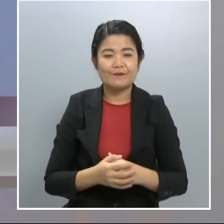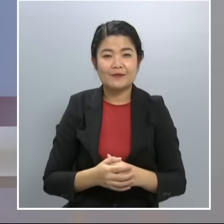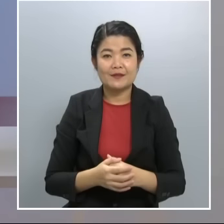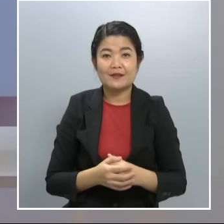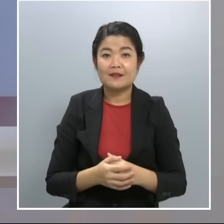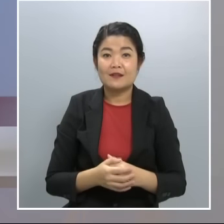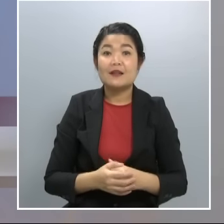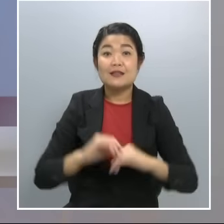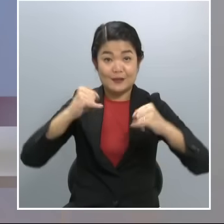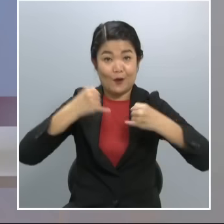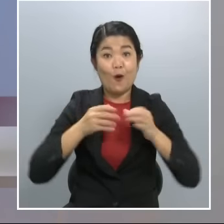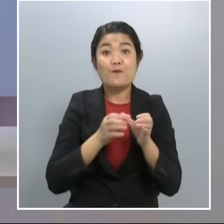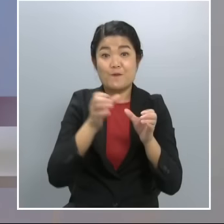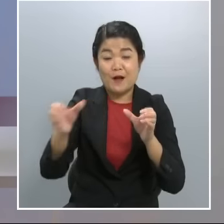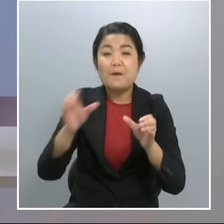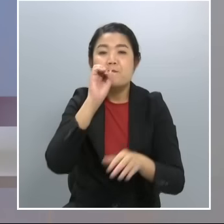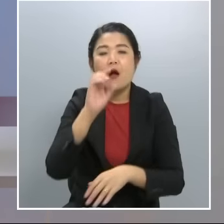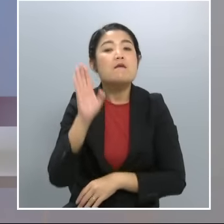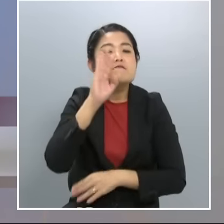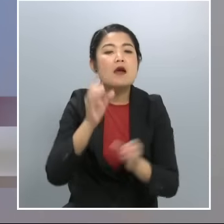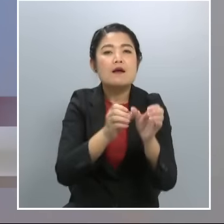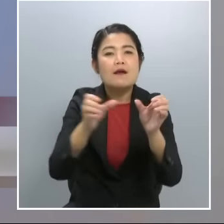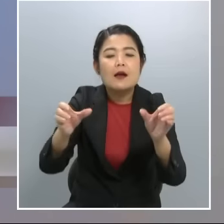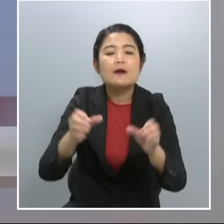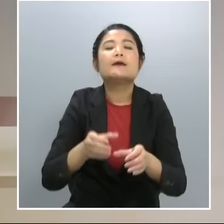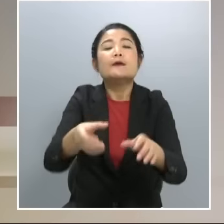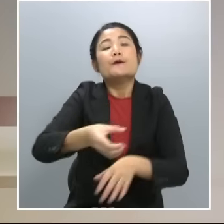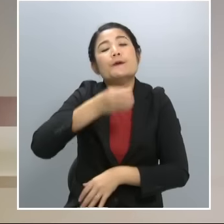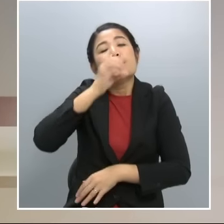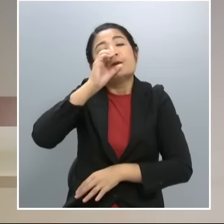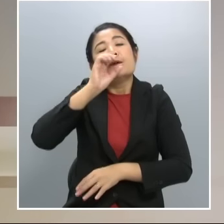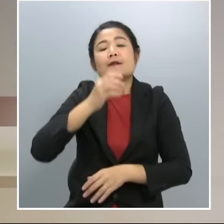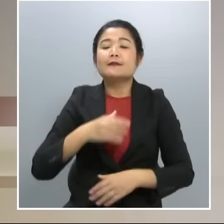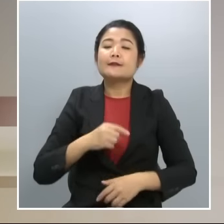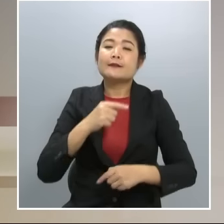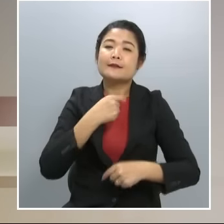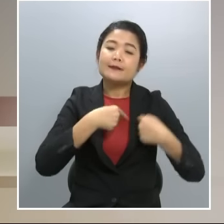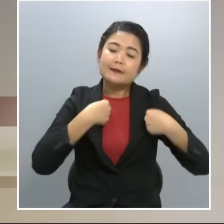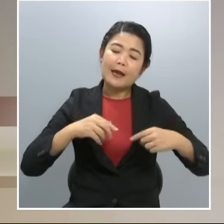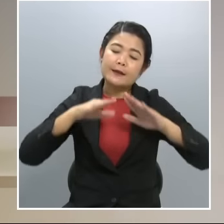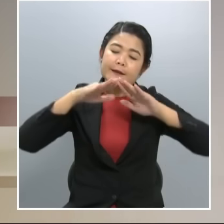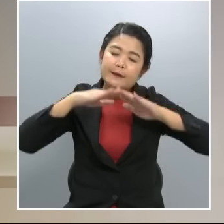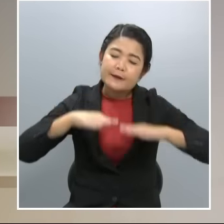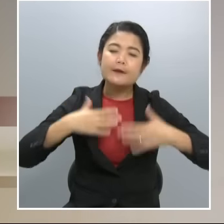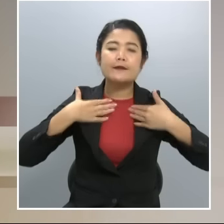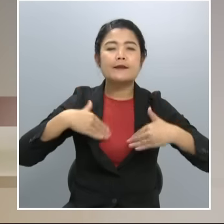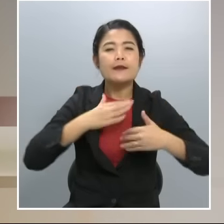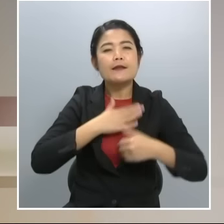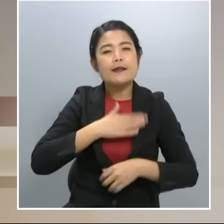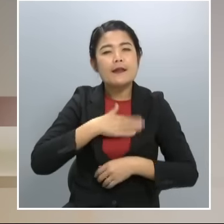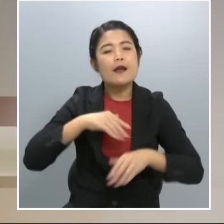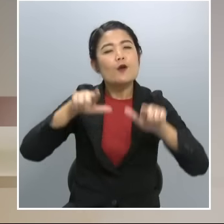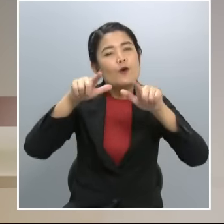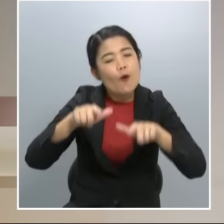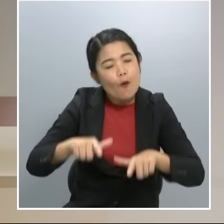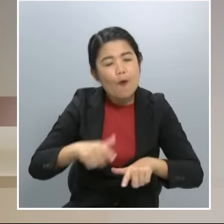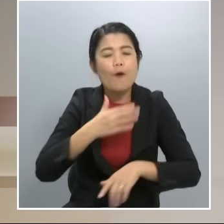ไว้ว่าผมแจกเบียร์ครับกินึมมันใจจุ่มใจเย็นก่อนป้าๆลุงๆอ้าท่านผู้